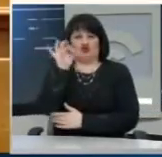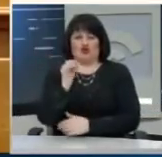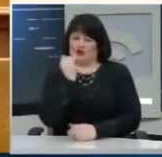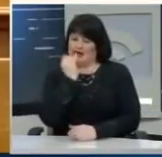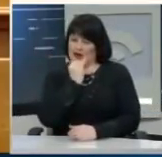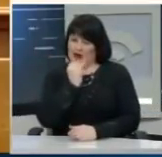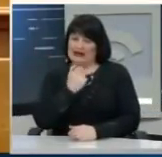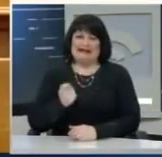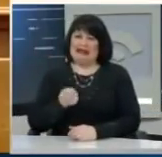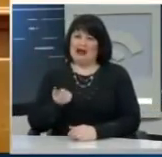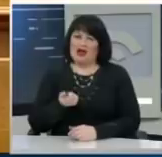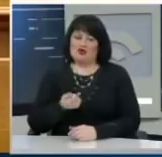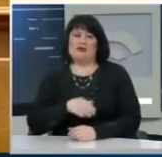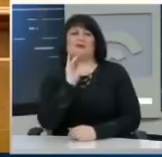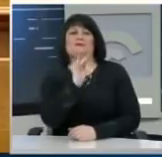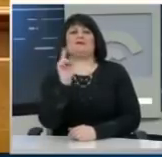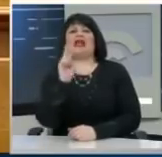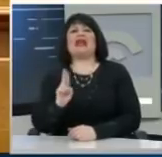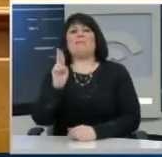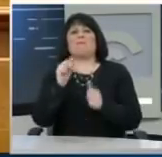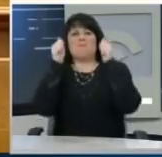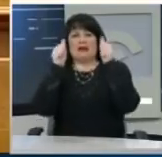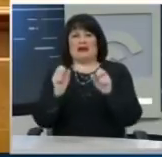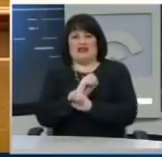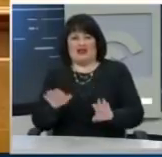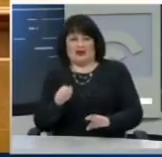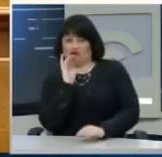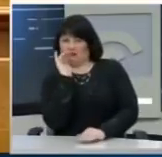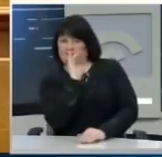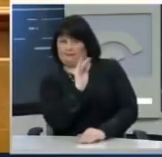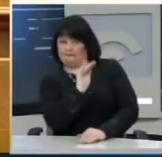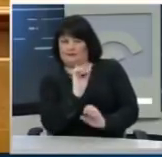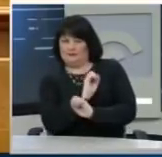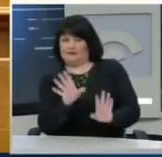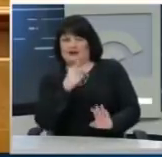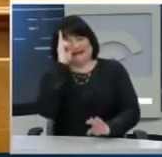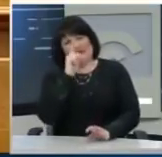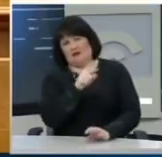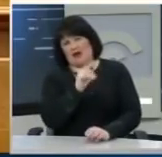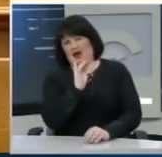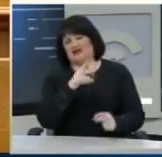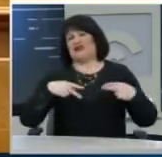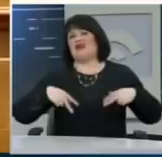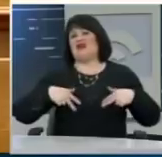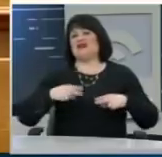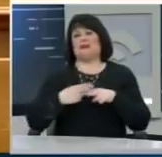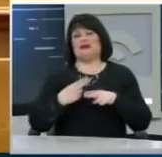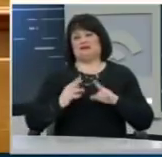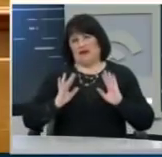άμεσα να απευθύνει ρηματική διακοίνωση στην κυβέρνηση της Ομοσπονδιακής Δημοκρατίας της Γερμανίας.